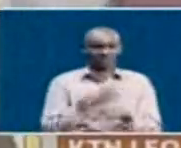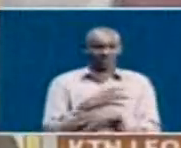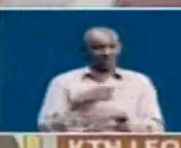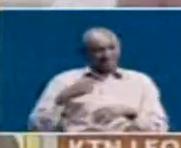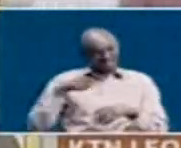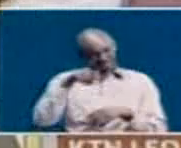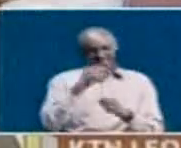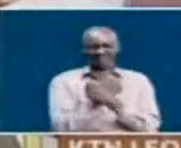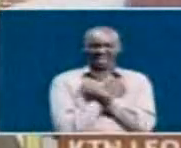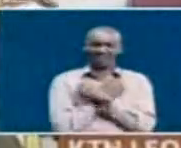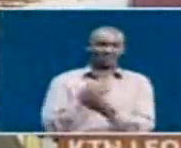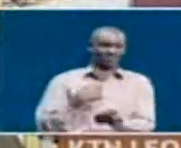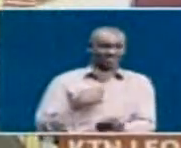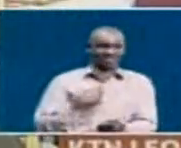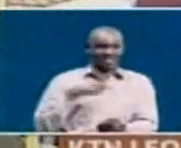nipenda,